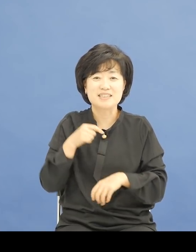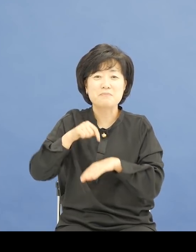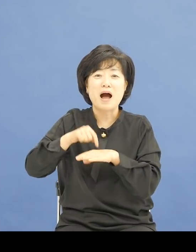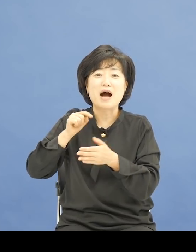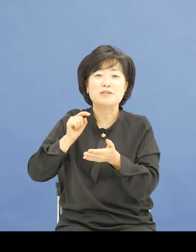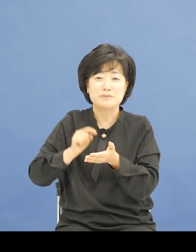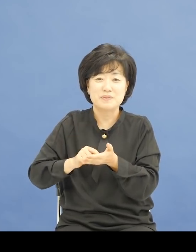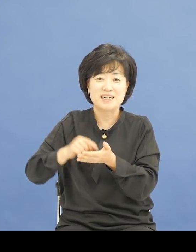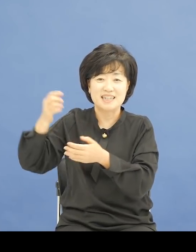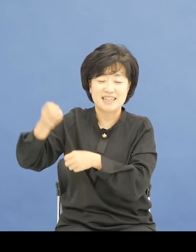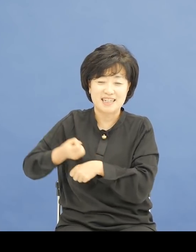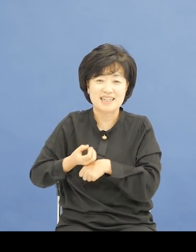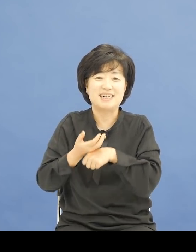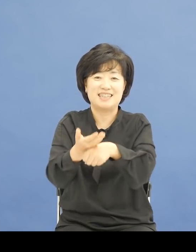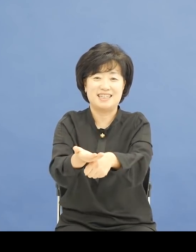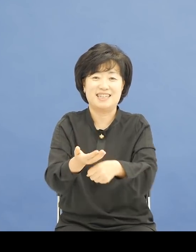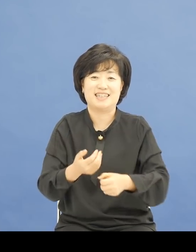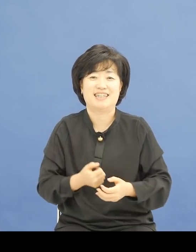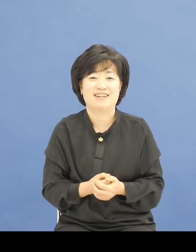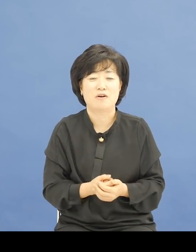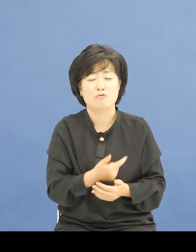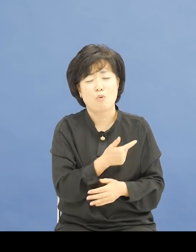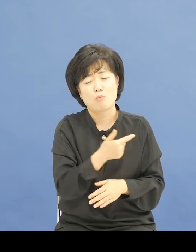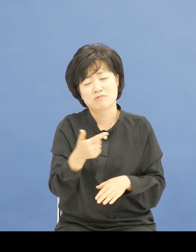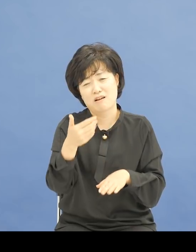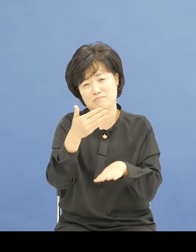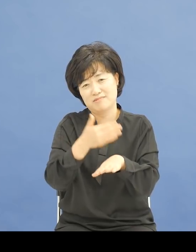하나님이 그대로 그 심정을 이렇게 그러니까요.